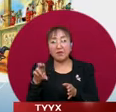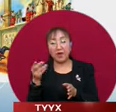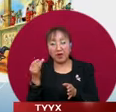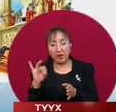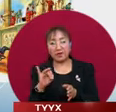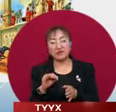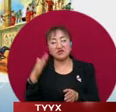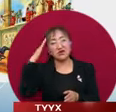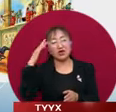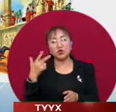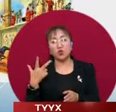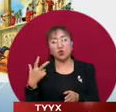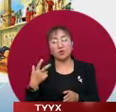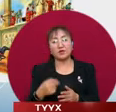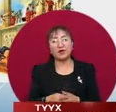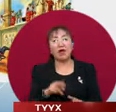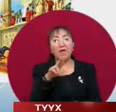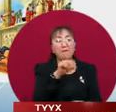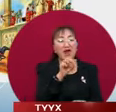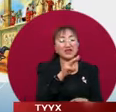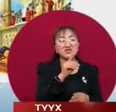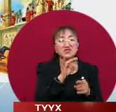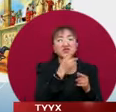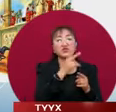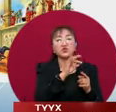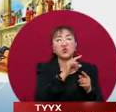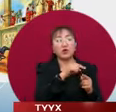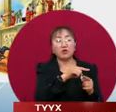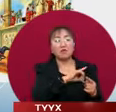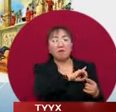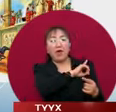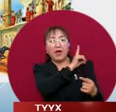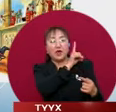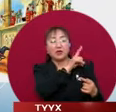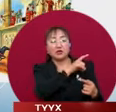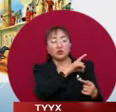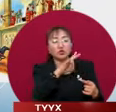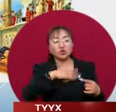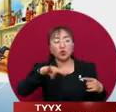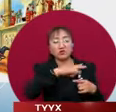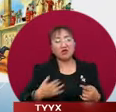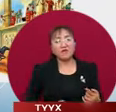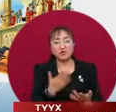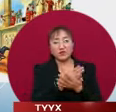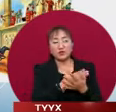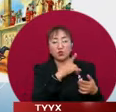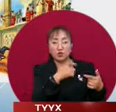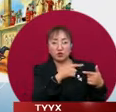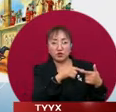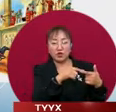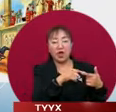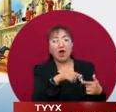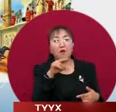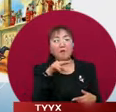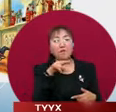нийгэмд иргэдэгч байр суурь эзэлдэг өөрийн гэсэн газартай чинэлэг нутгийн уугуул иргэдэг хэлдэг байсан байна. Харин Пилибей гэдэг